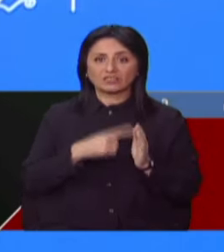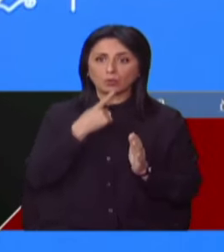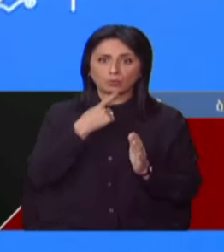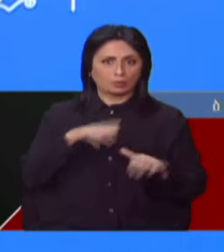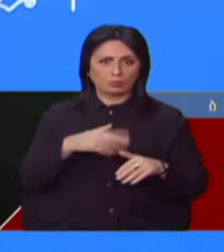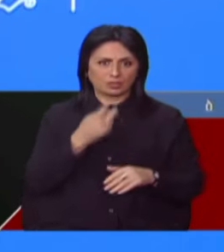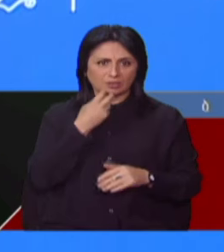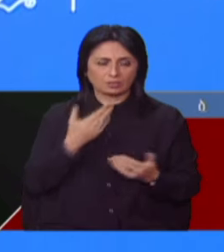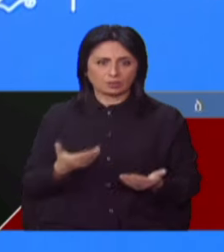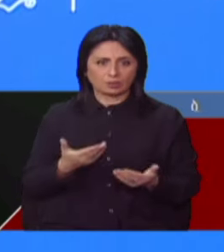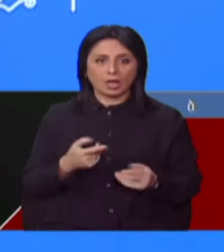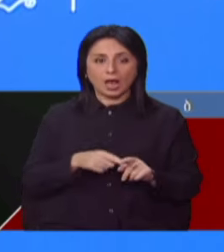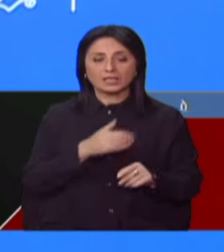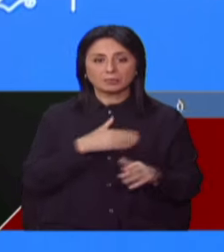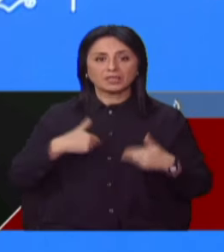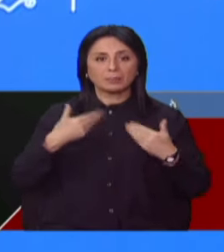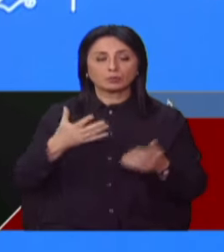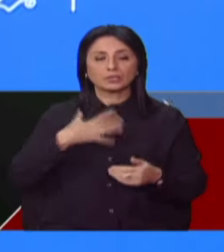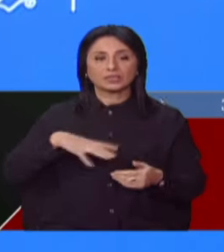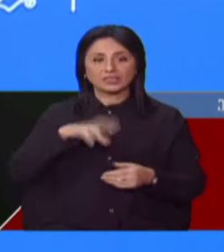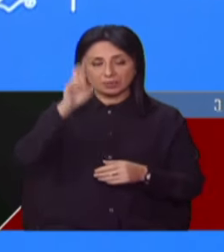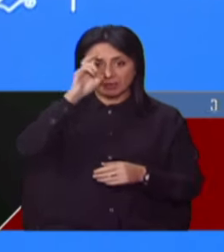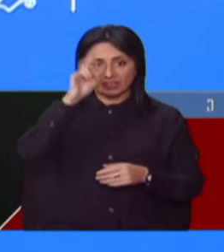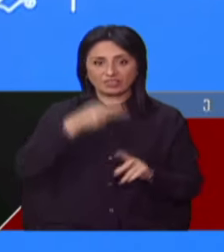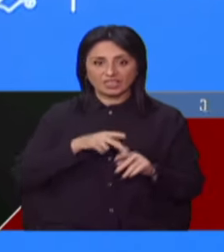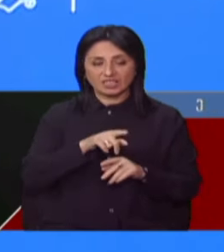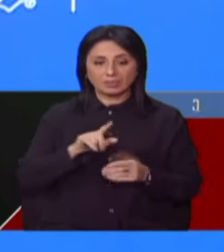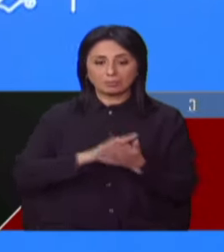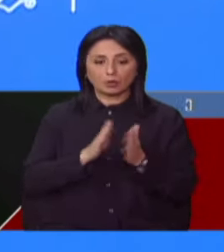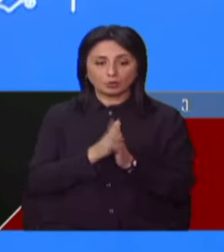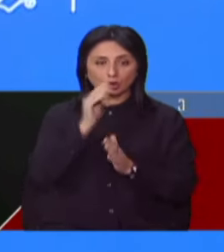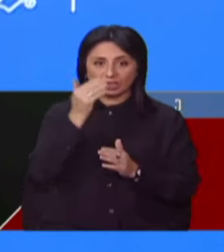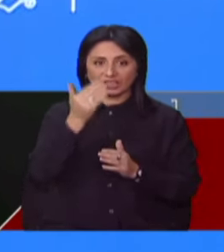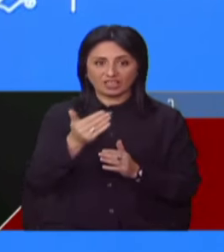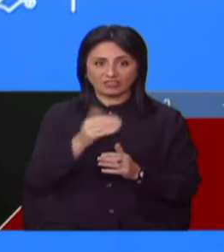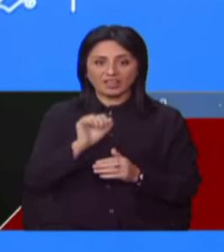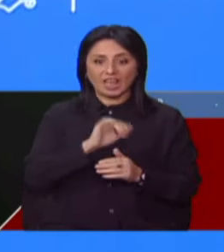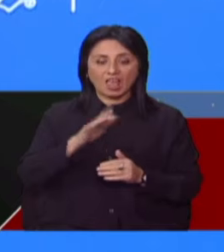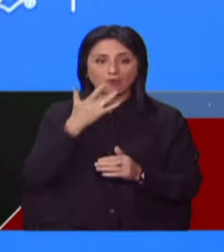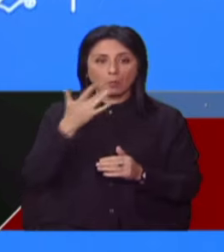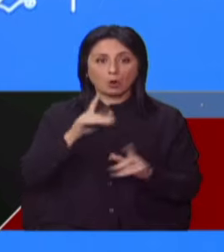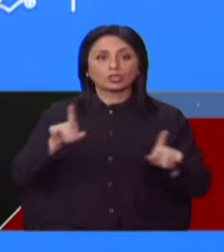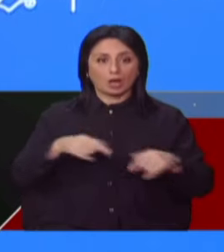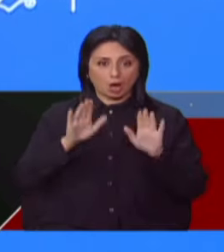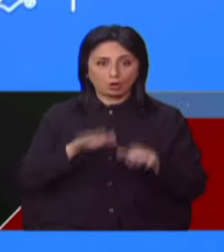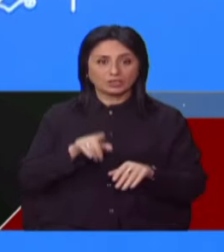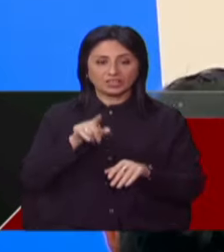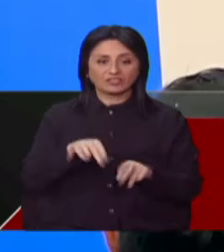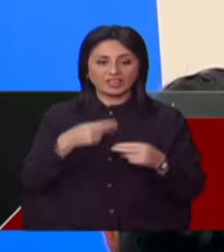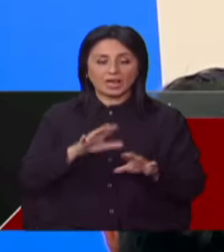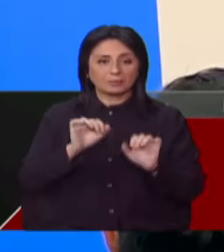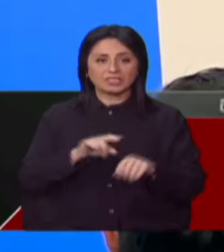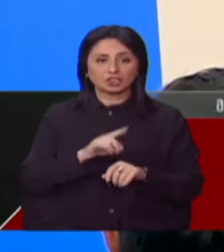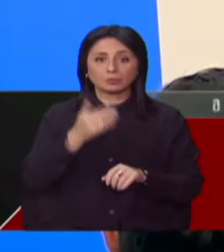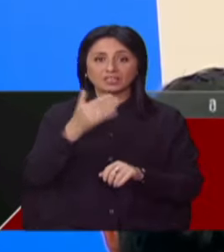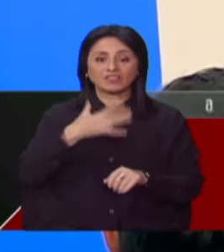სასაცილოა ნამდვილად. ასევე მინდა მიულოცო საქართველოს მთავრობას ის, რომ იმ პირობებში, როდესაც თქვენ პრო ევროპულ პოლიტიკას ახორციელებთ, თქვენ არ მიეცით საშუალება,